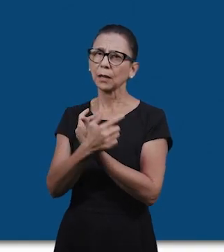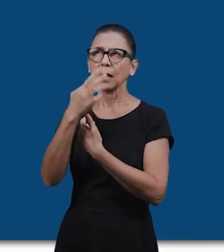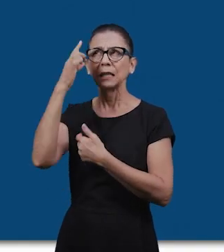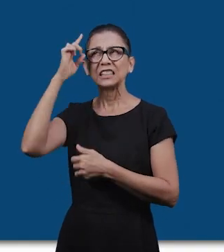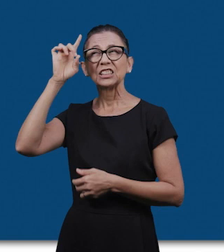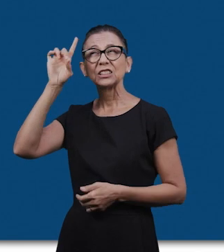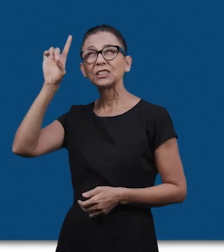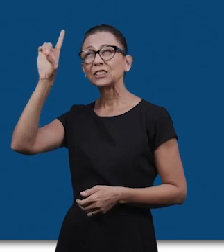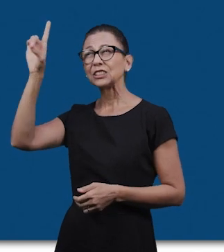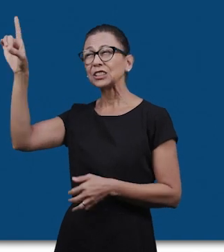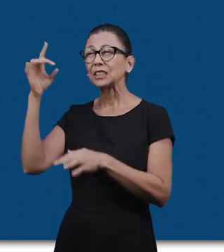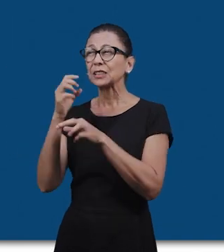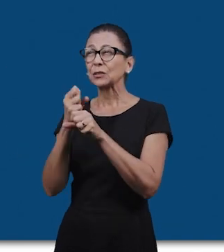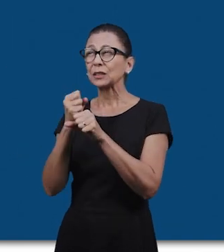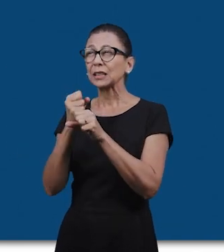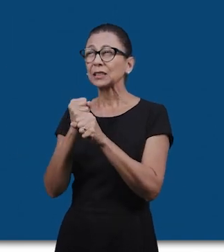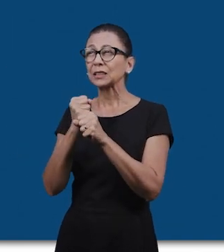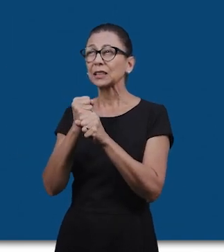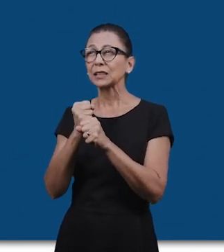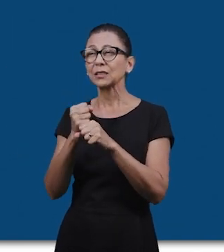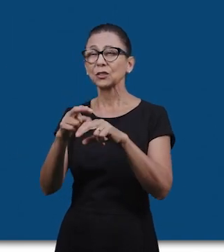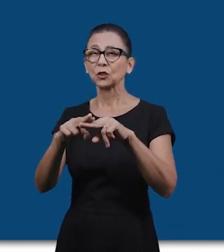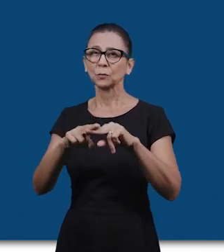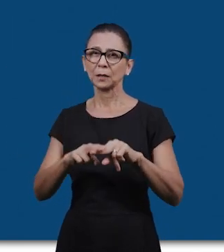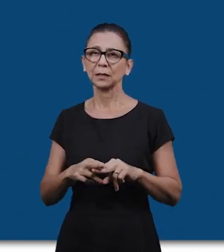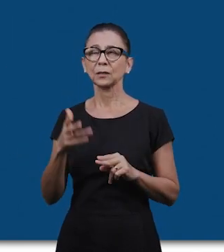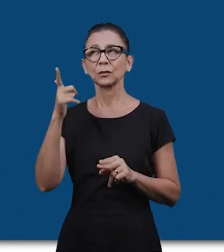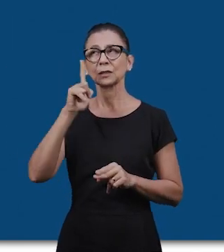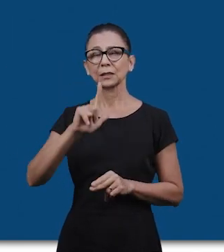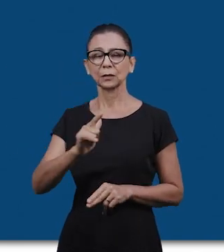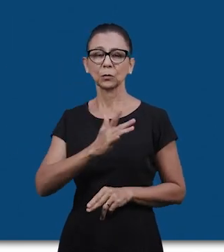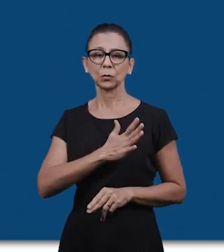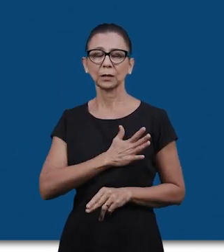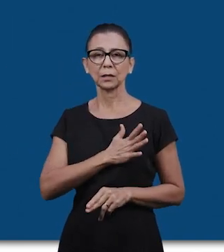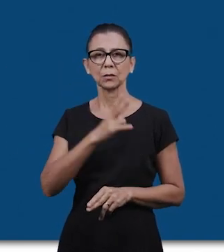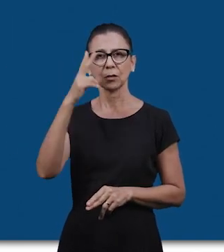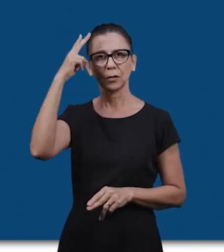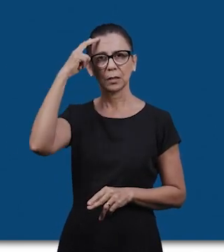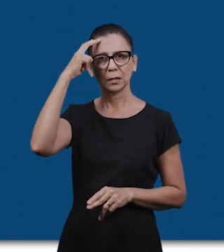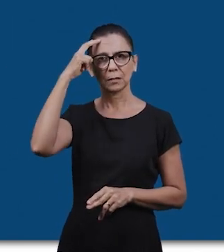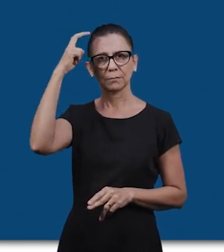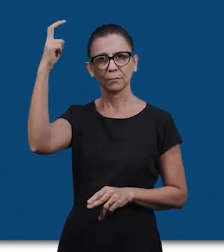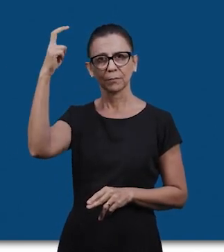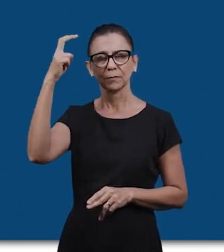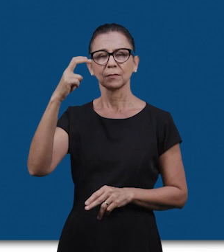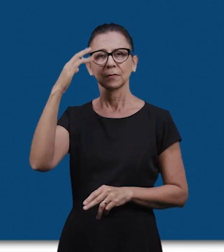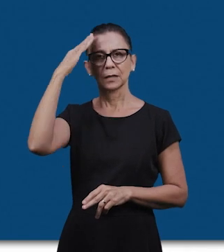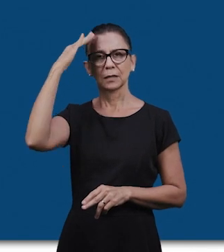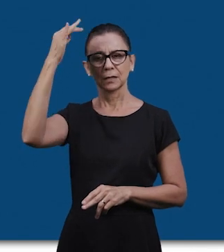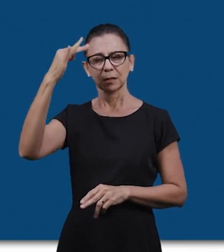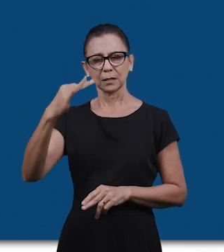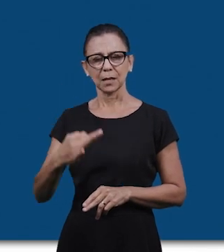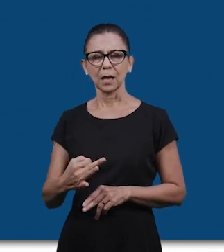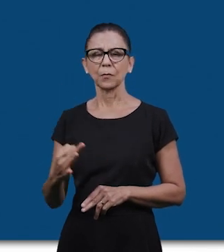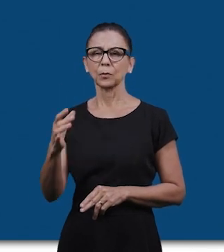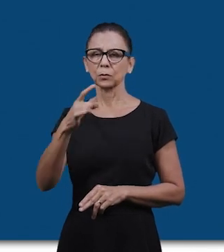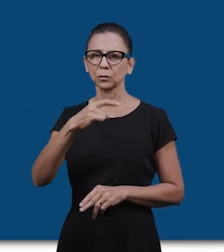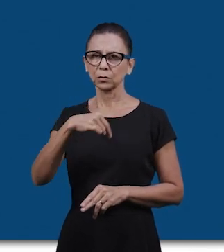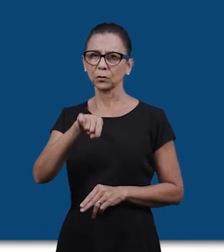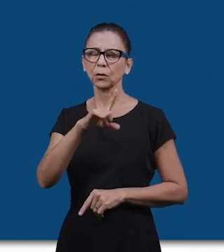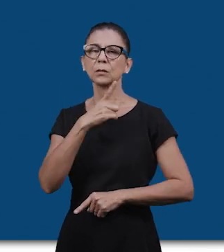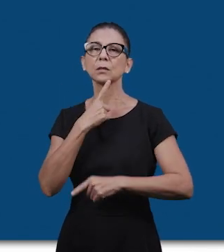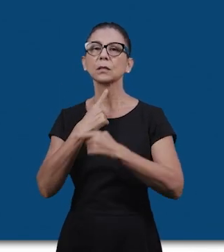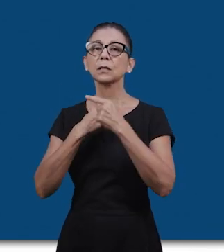de telle manière que nous puissions avoir des cœurs sages. Que nous aussi, nous puissions avoir ce